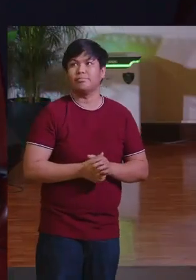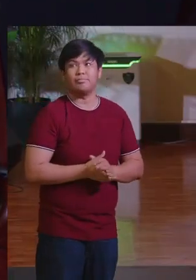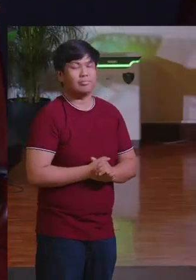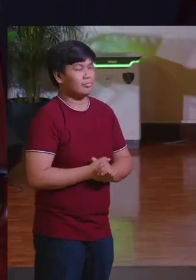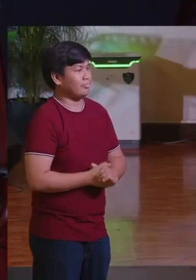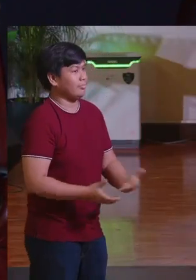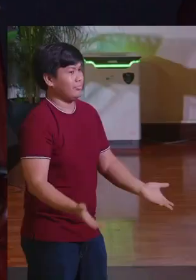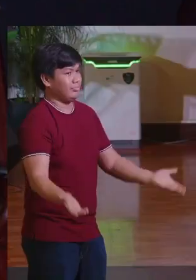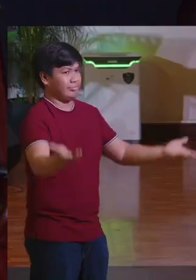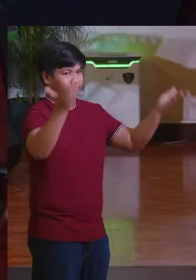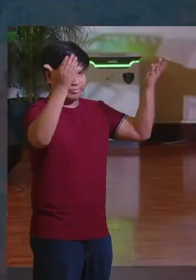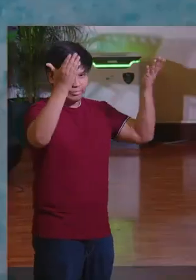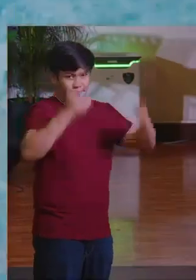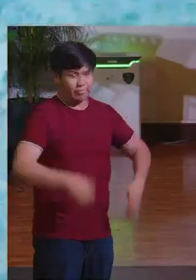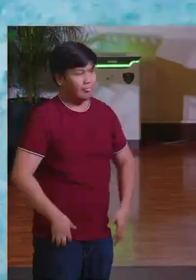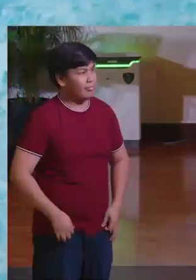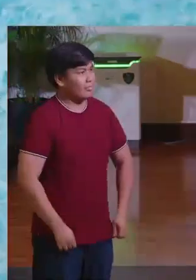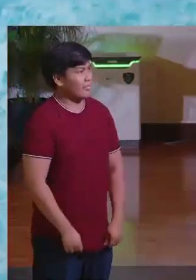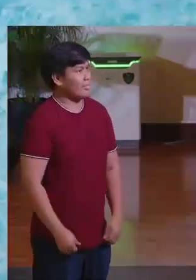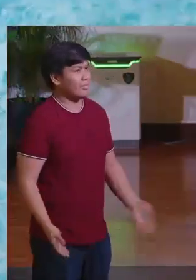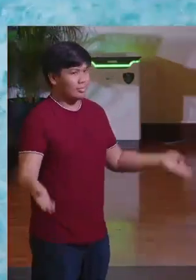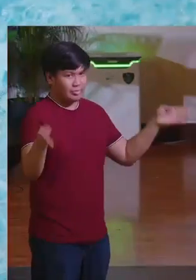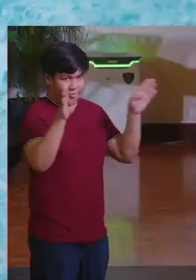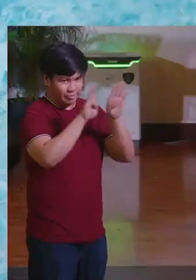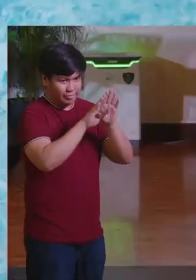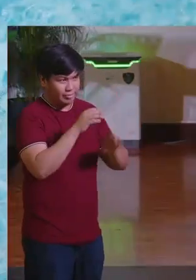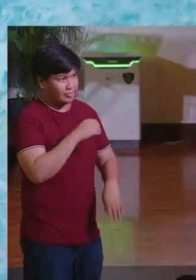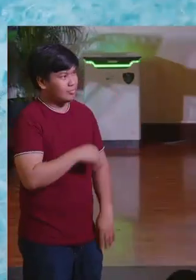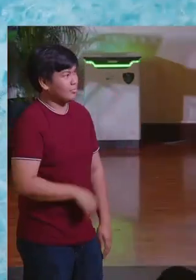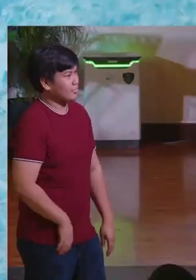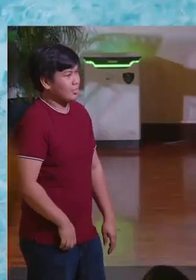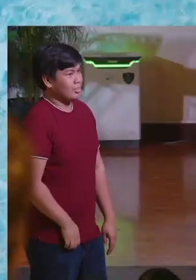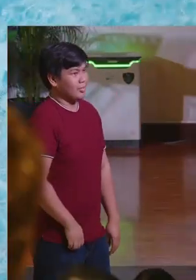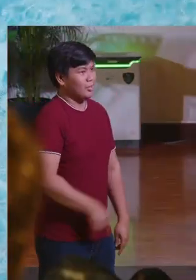Tayo po'y tumayo sa ating benediction.